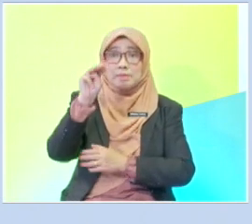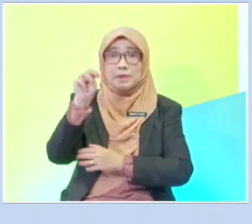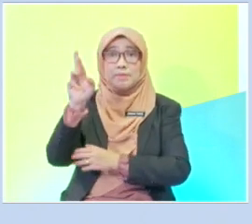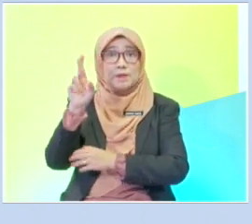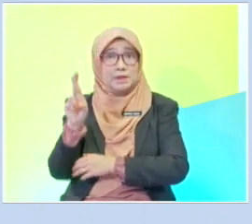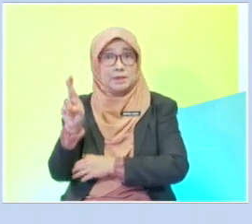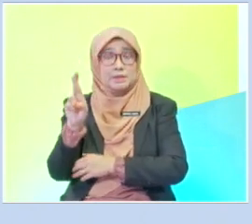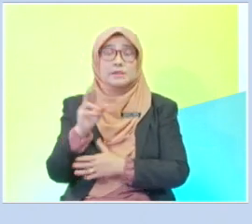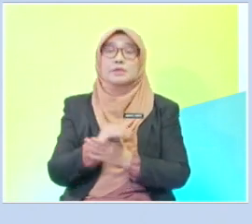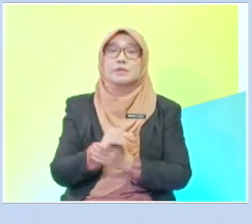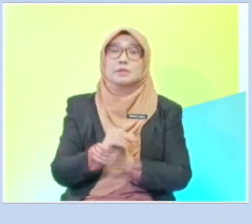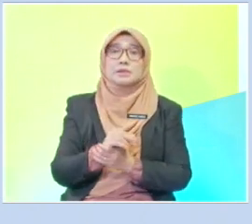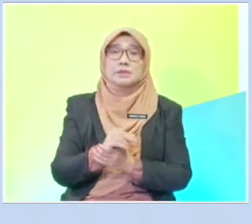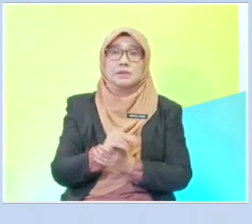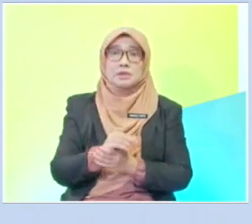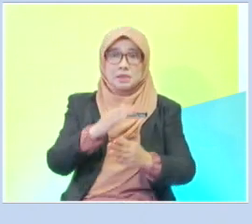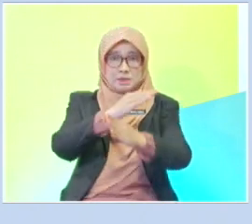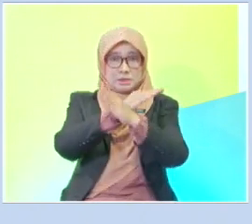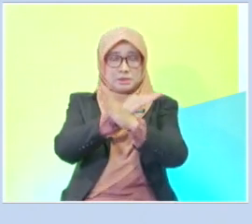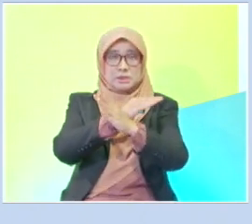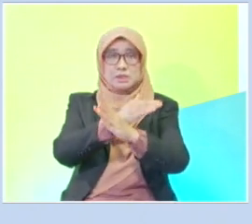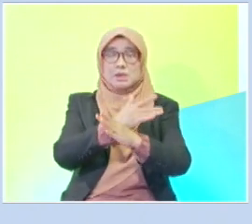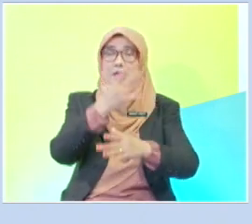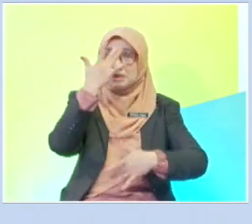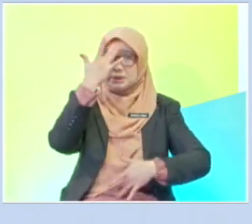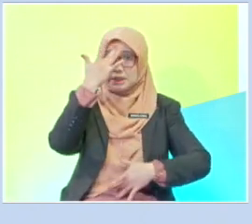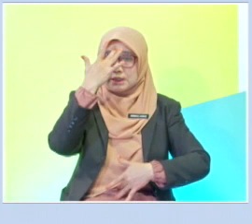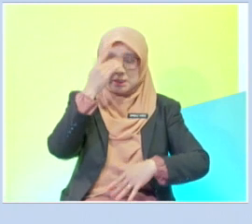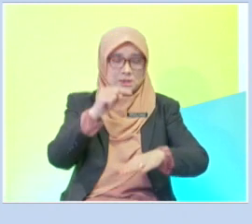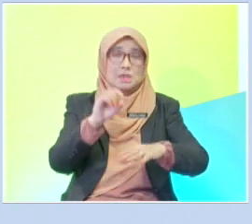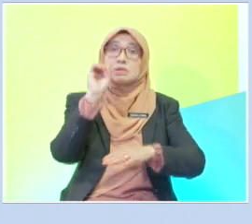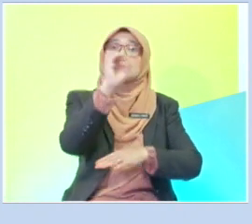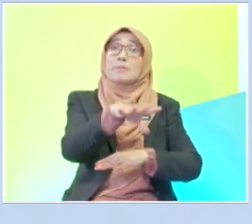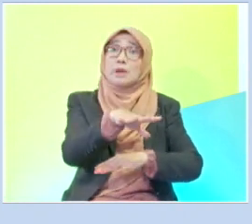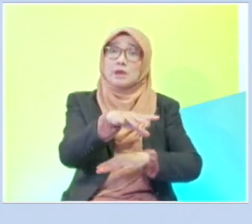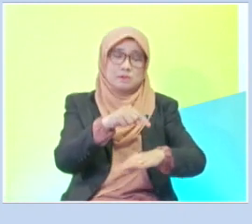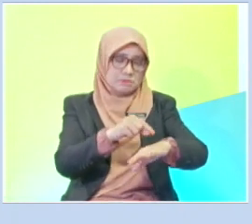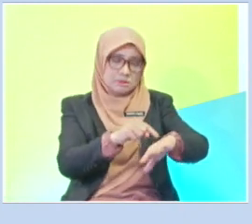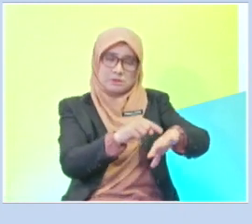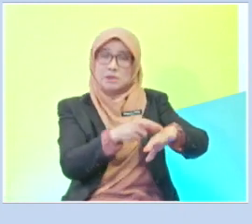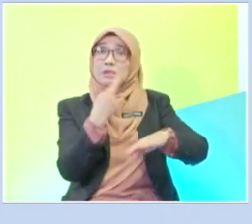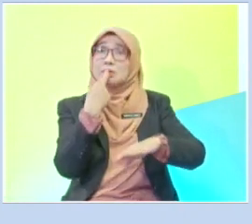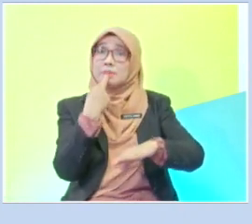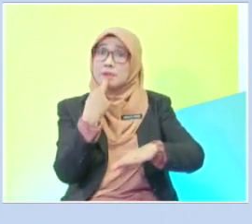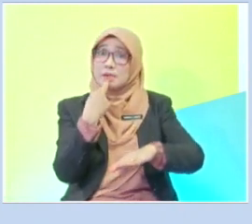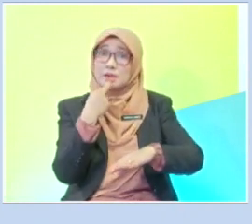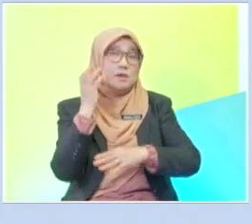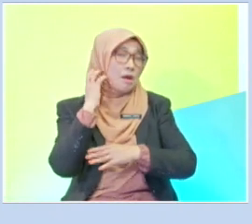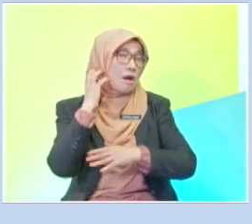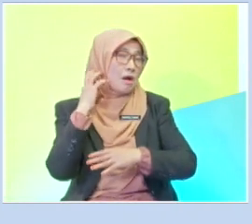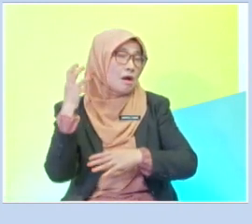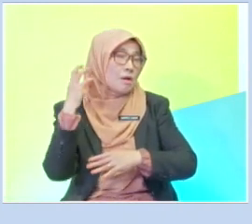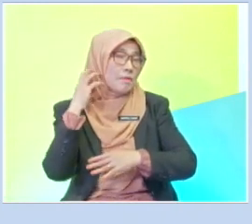gabungan menentang penyakit measles iaitu campak, mumps, beguk dan juga rubella. Okey, dan yang